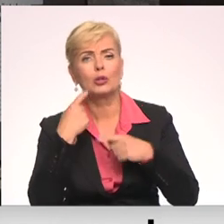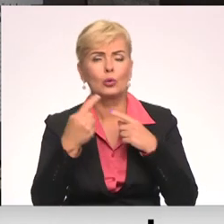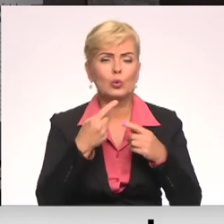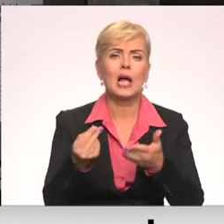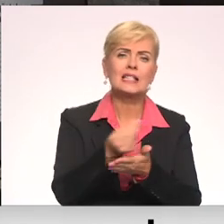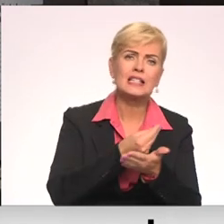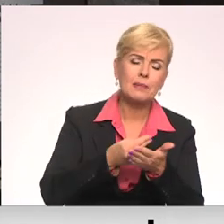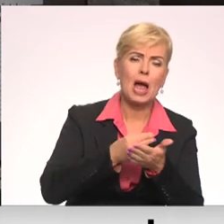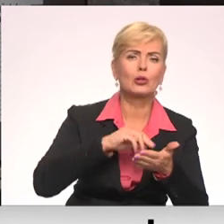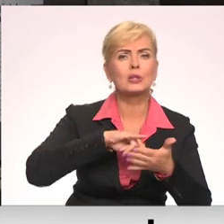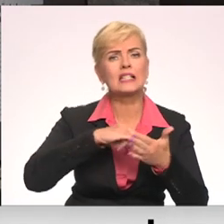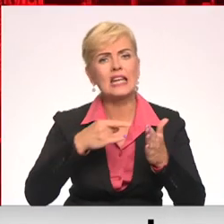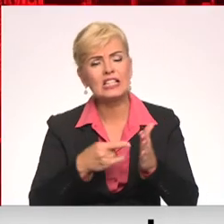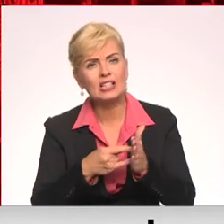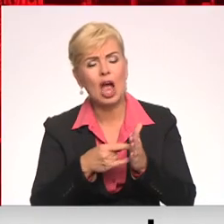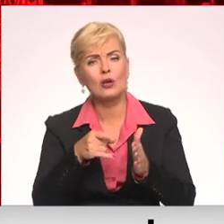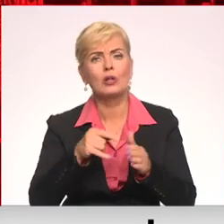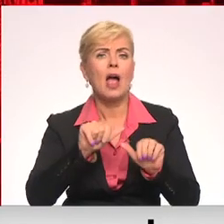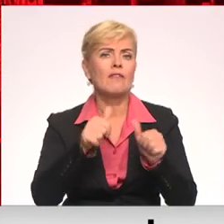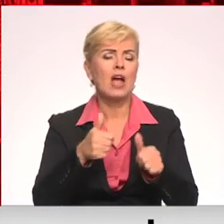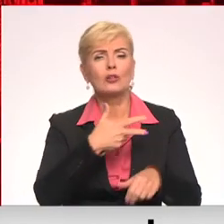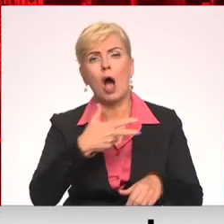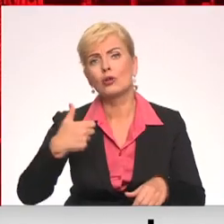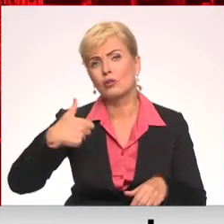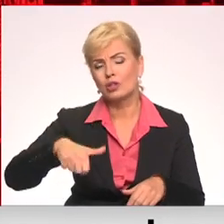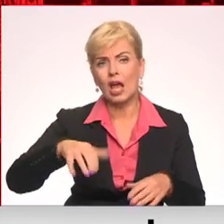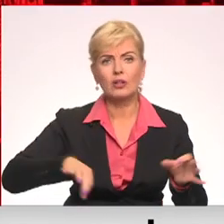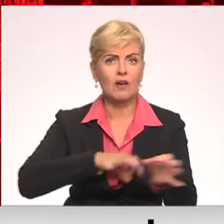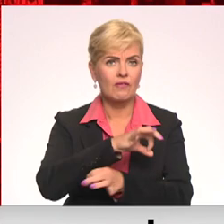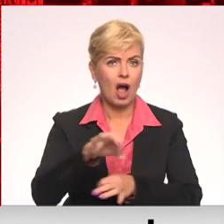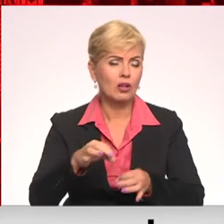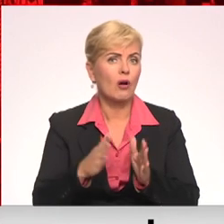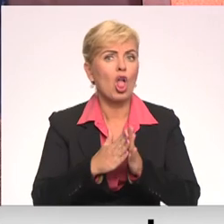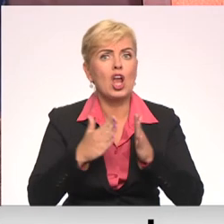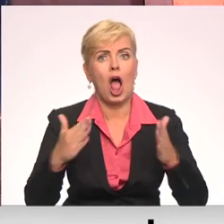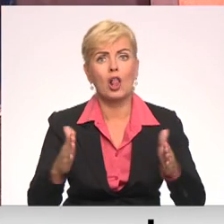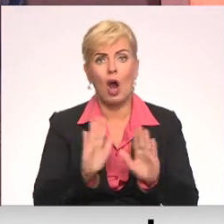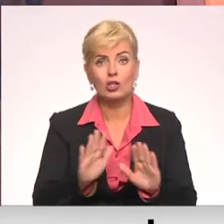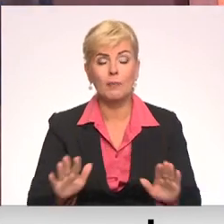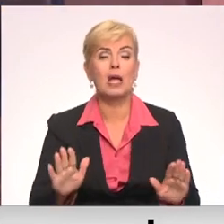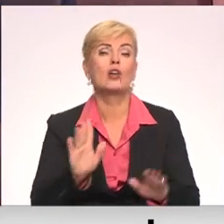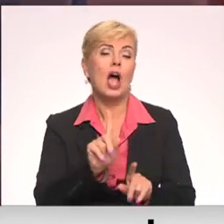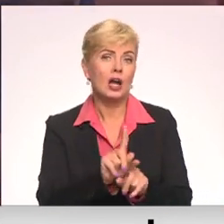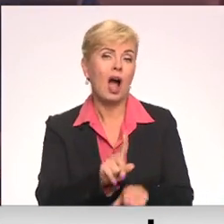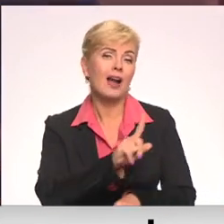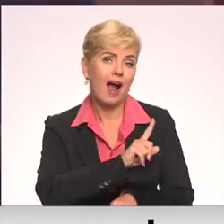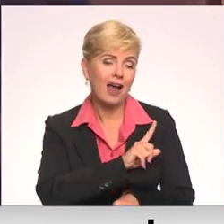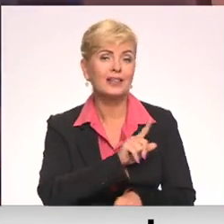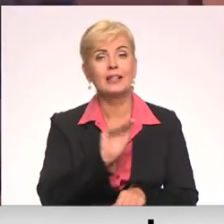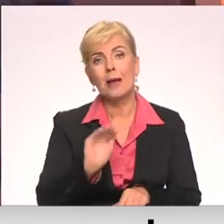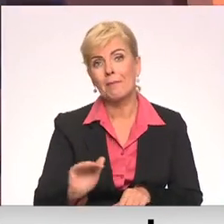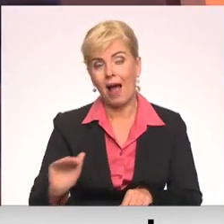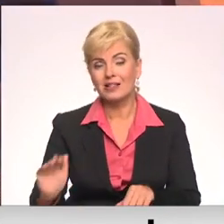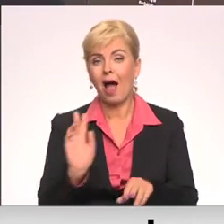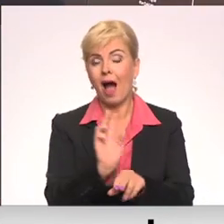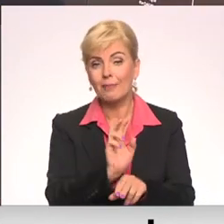zīmējot, rasējot, veidojot 867 kvadrātmetru lielo ekspozīciju. Muzejā tiek gaidīti arī paši mazākie